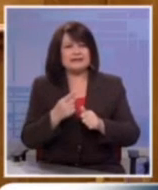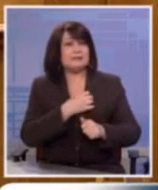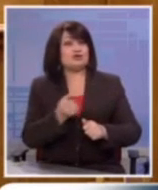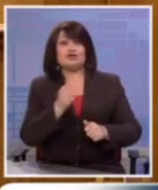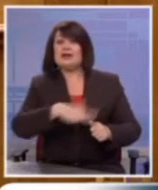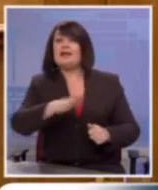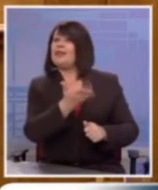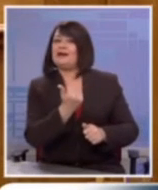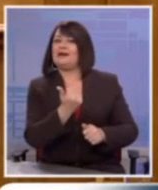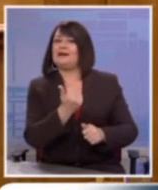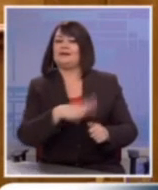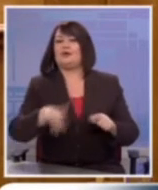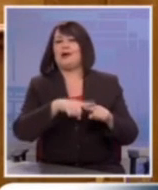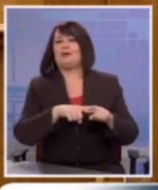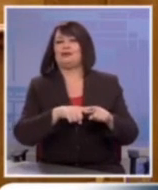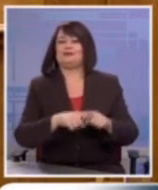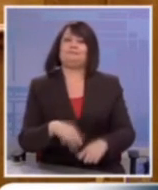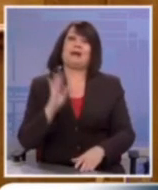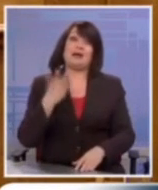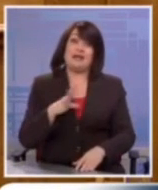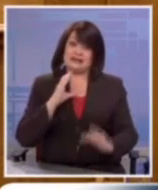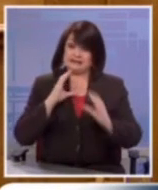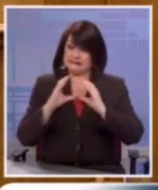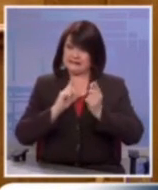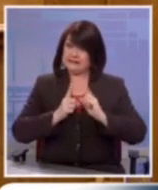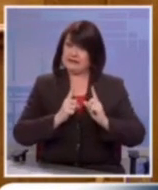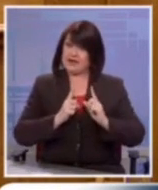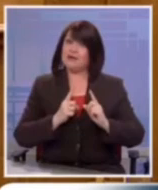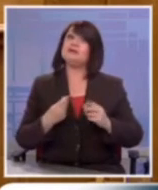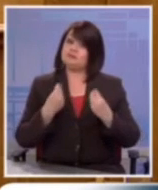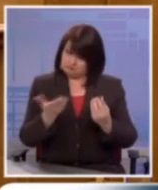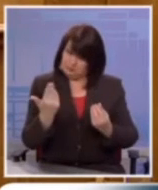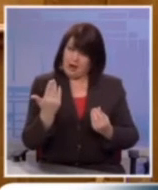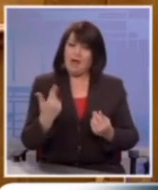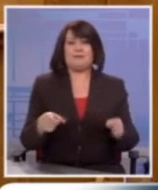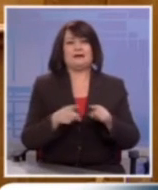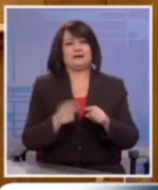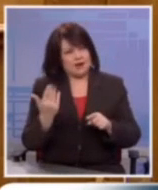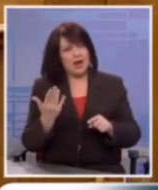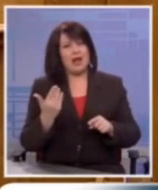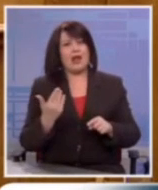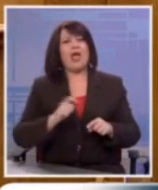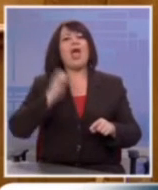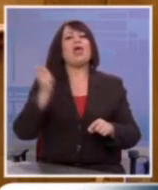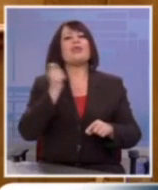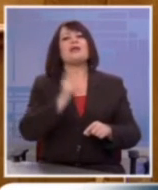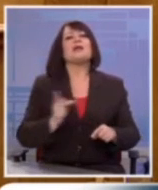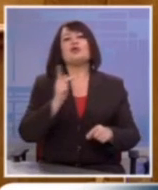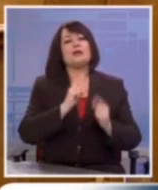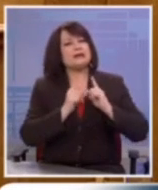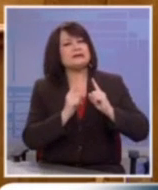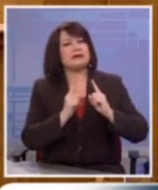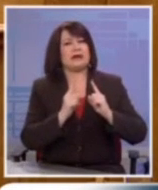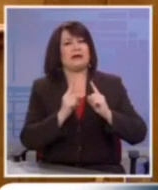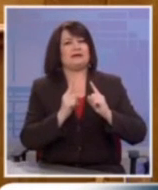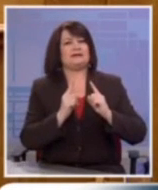εμπιστεύεται ο ελληνικός λαός. Αν θέλετε τη συνένεση, βεβαίως την προσφέρουμε. Την προσφέρουμε την εθνική και κοινωνική συνένεση